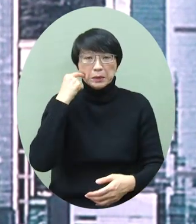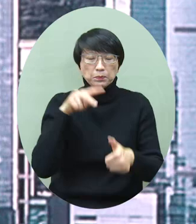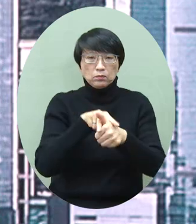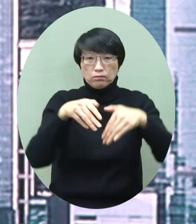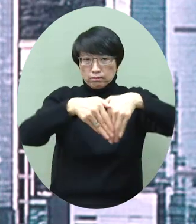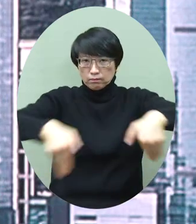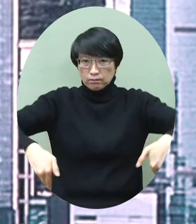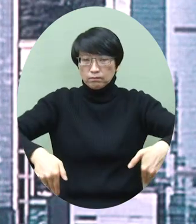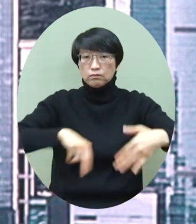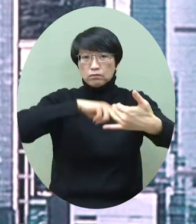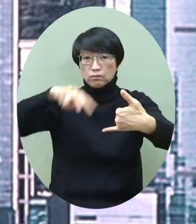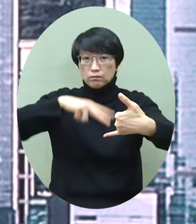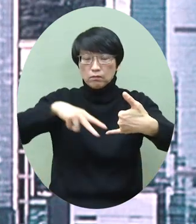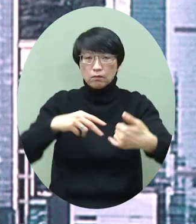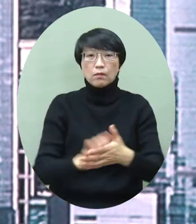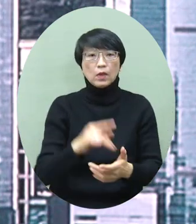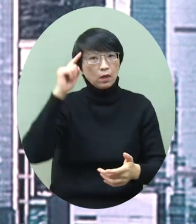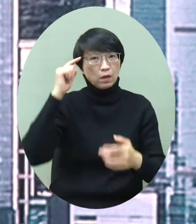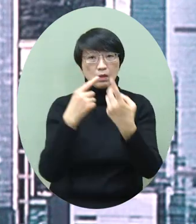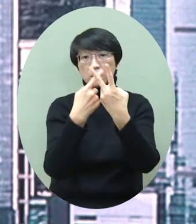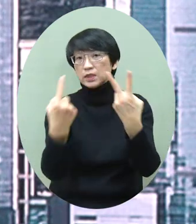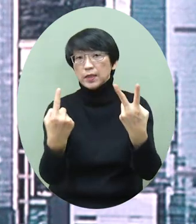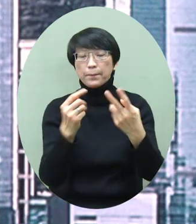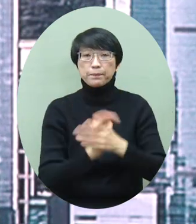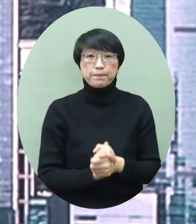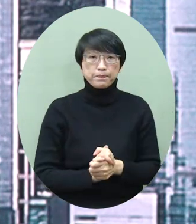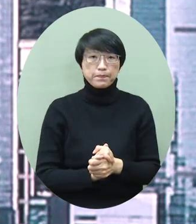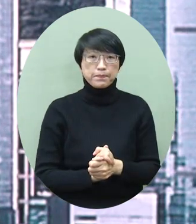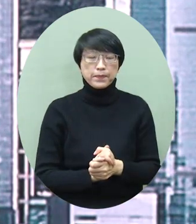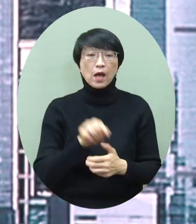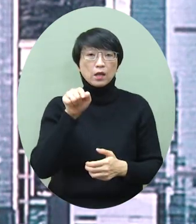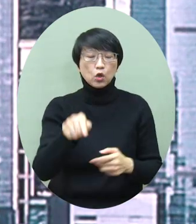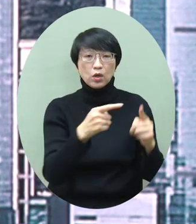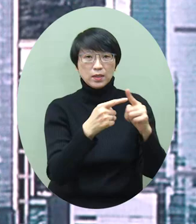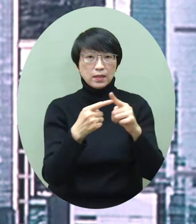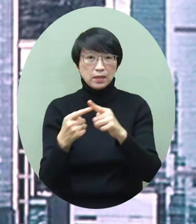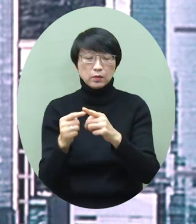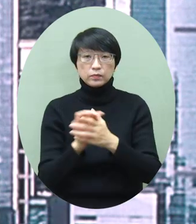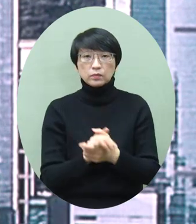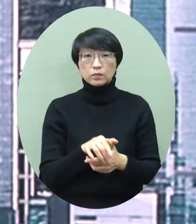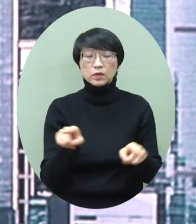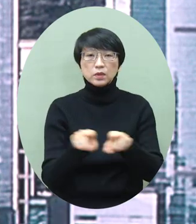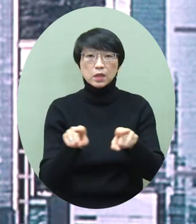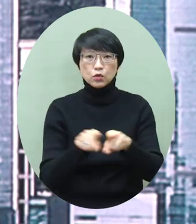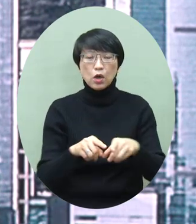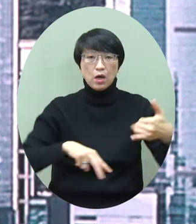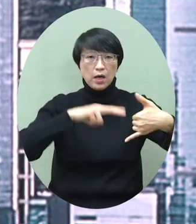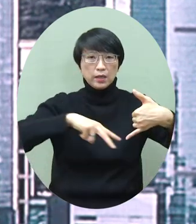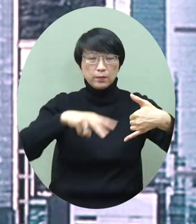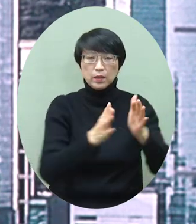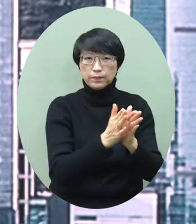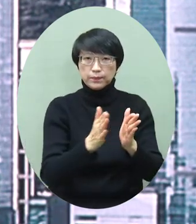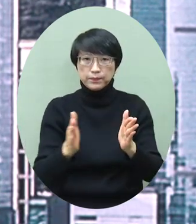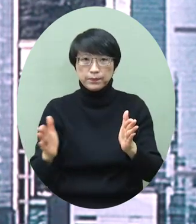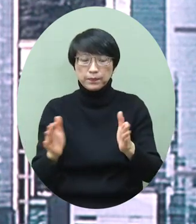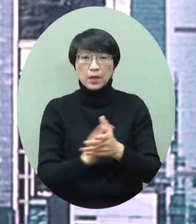21天。對於在指定檢疫酒店接受21天強制檢測的人士，他同樣地在檢疫期間需